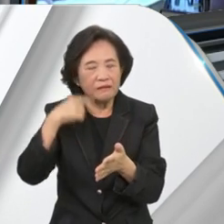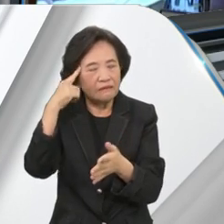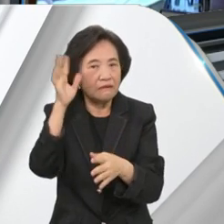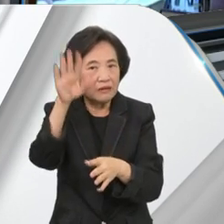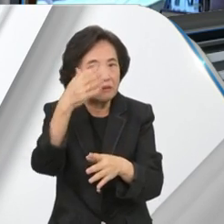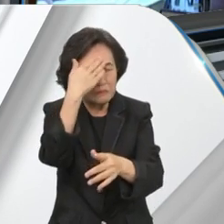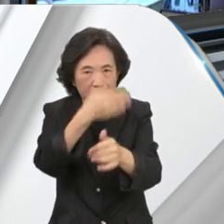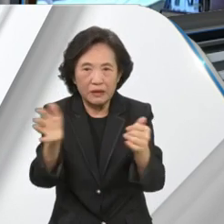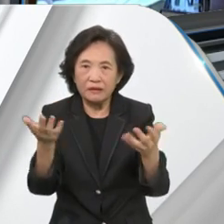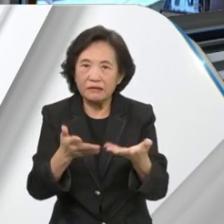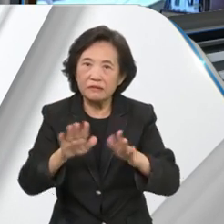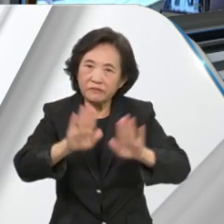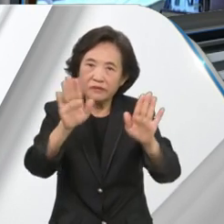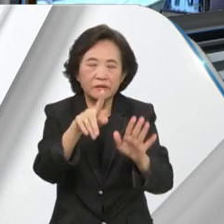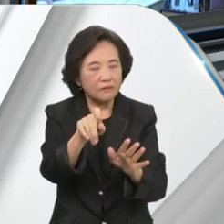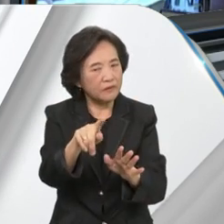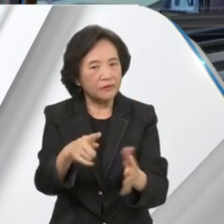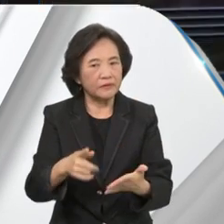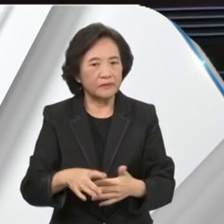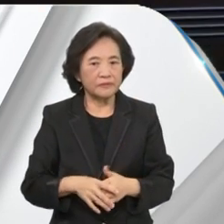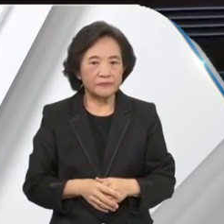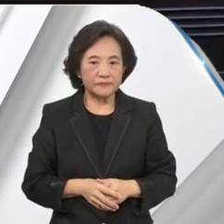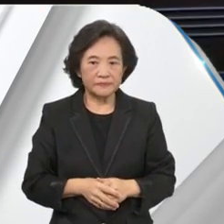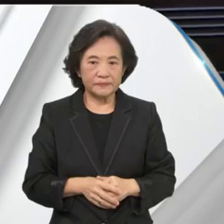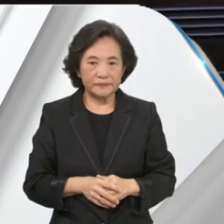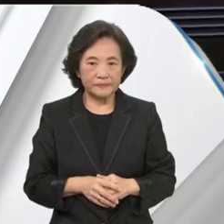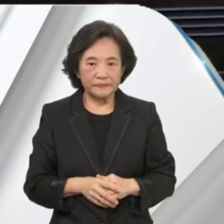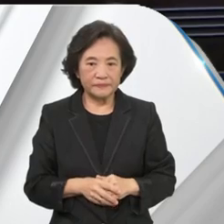国民党不仅动三天哈嘎预算 总为哈嘎事务发展